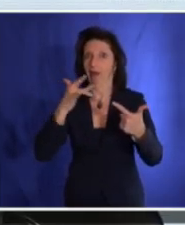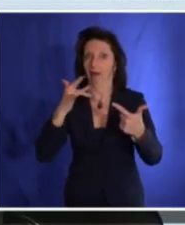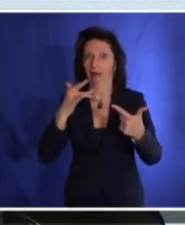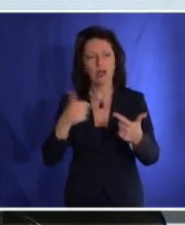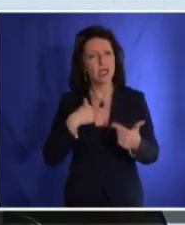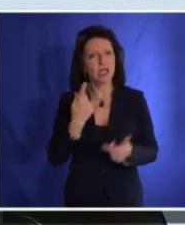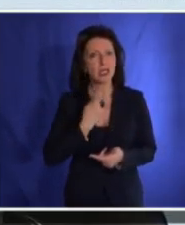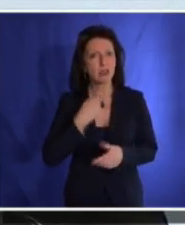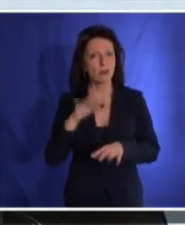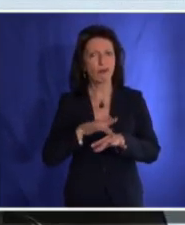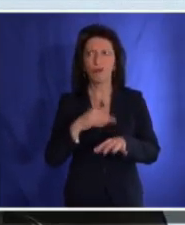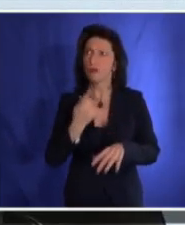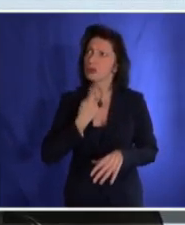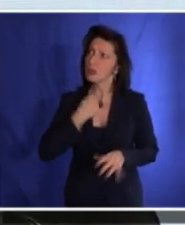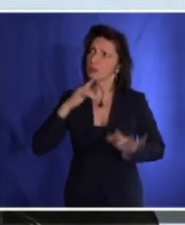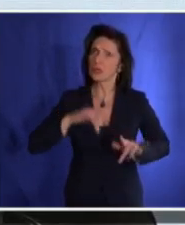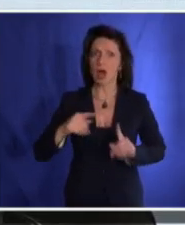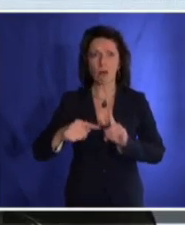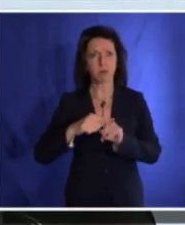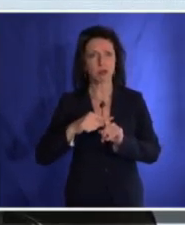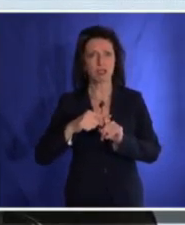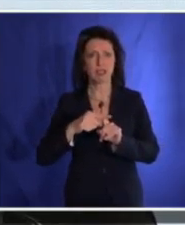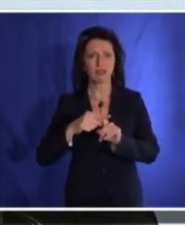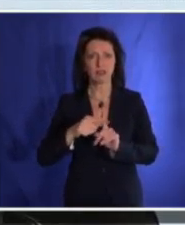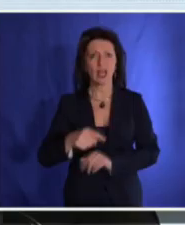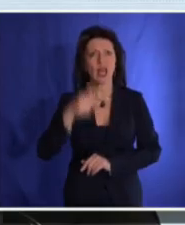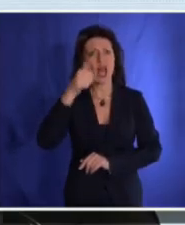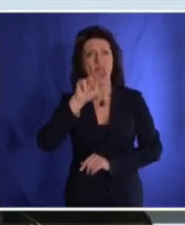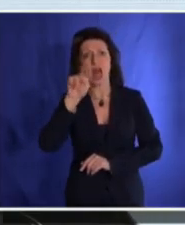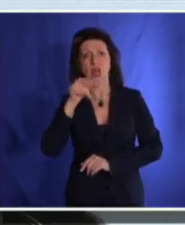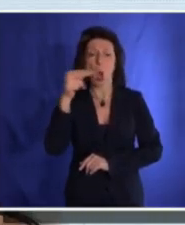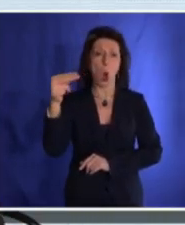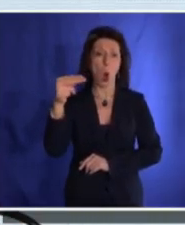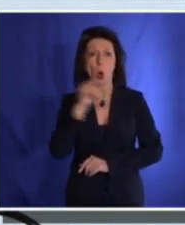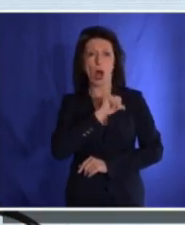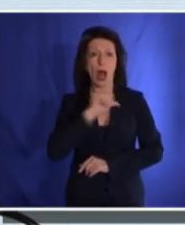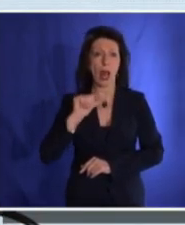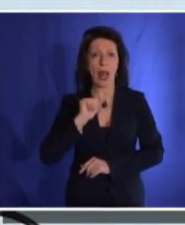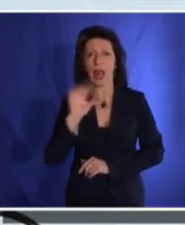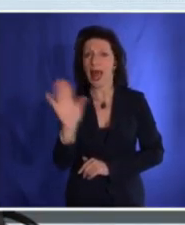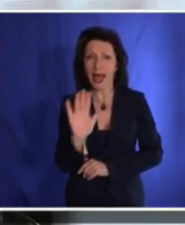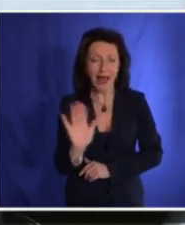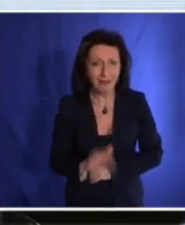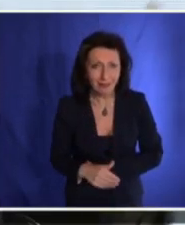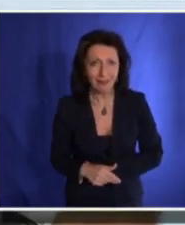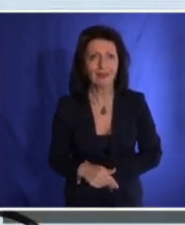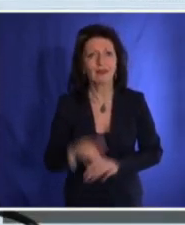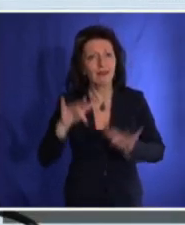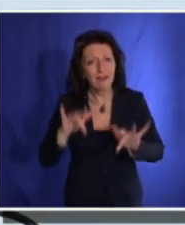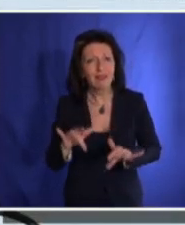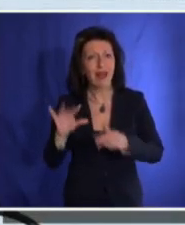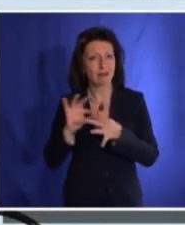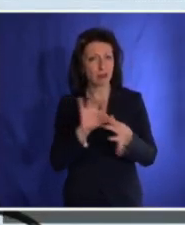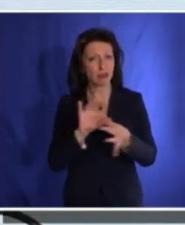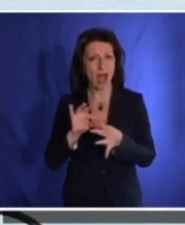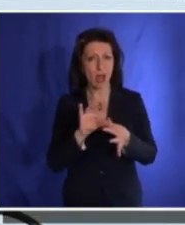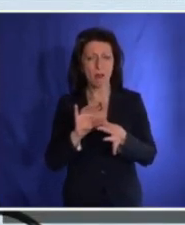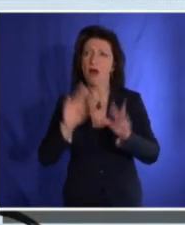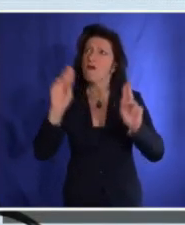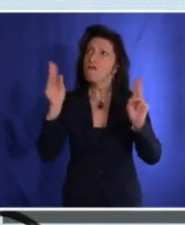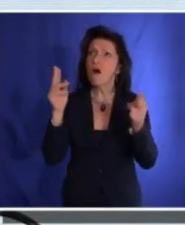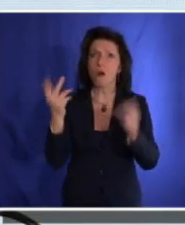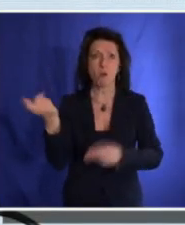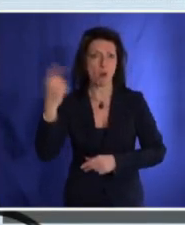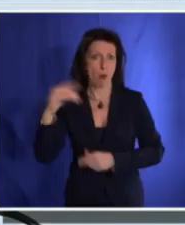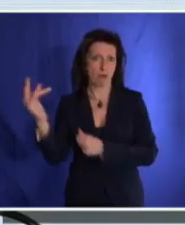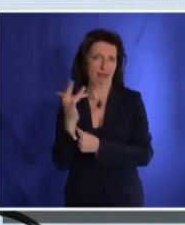Menschen sehe. Ja, ein Euro wird nicht allein schäbern. Sondern das hat einen bestimmten Hintergrund, warum es dann eine Kritik oder eine